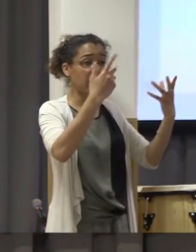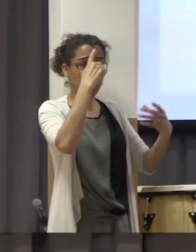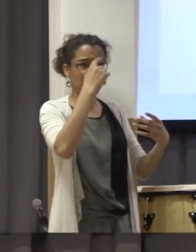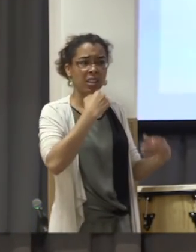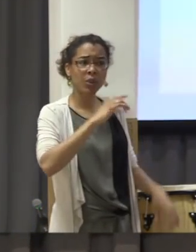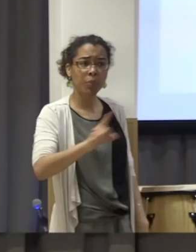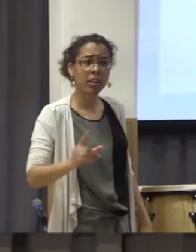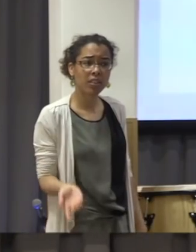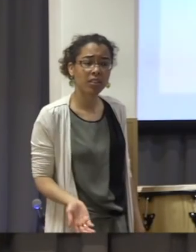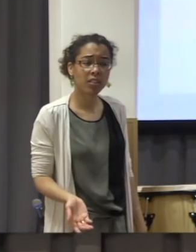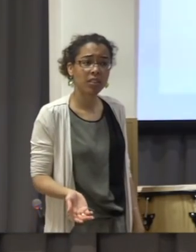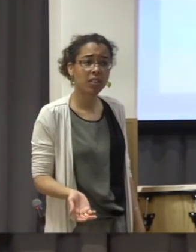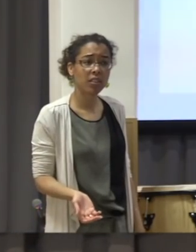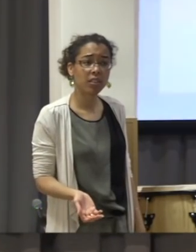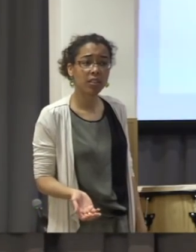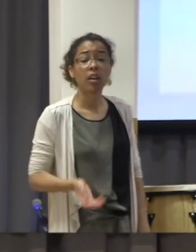l'incrédulité.